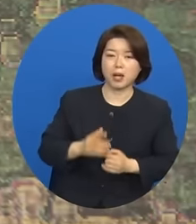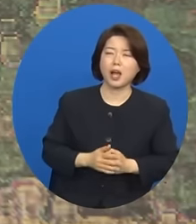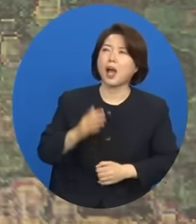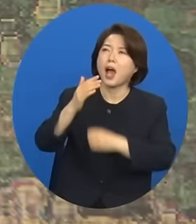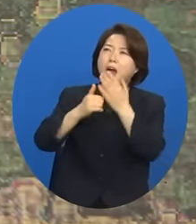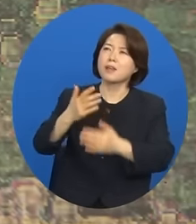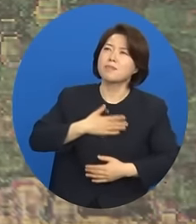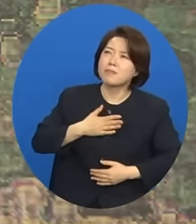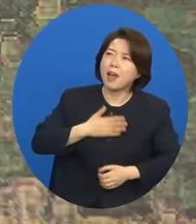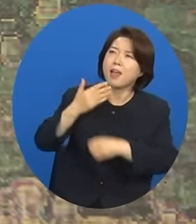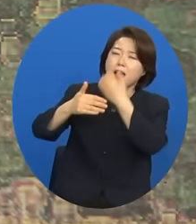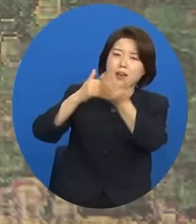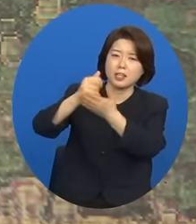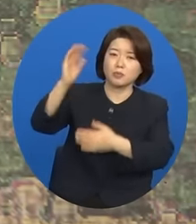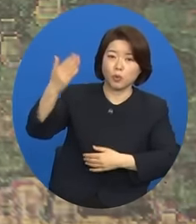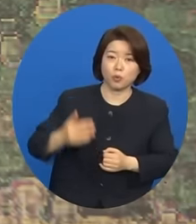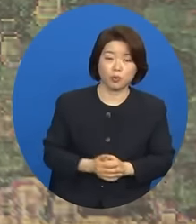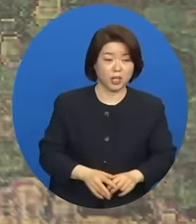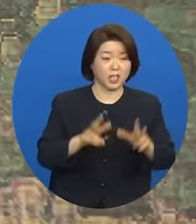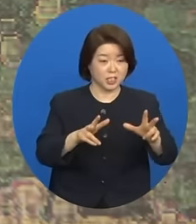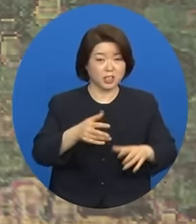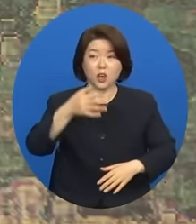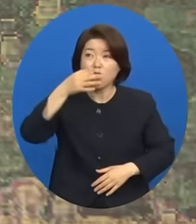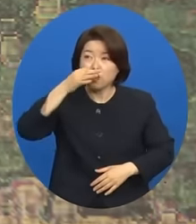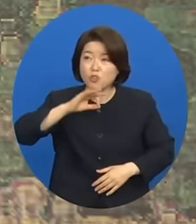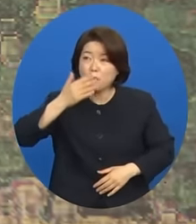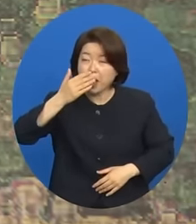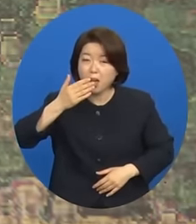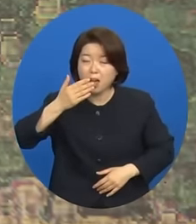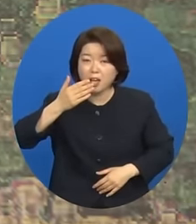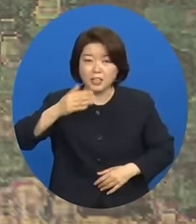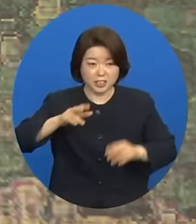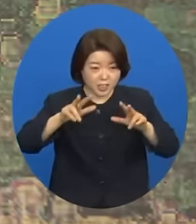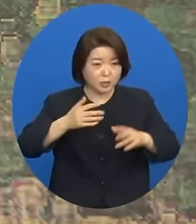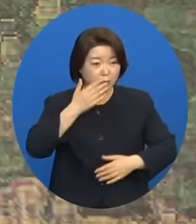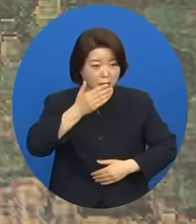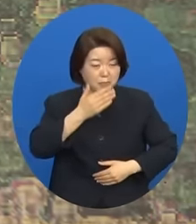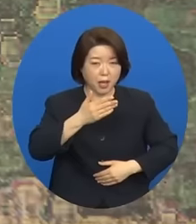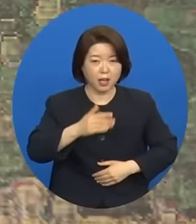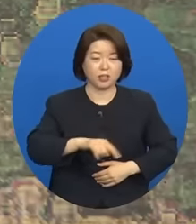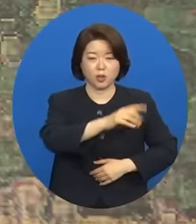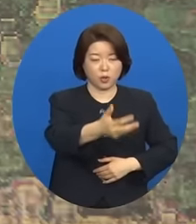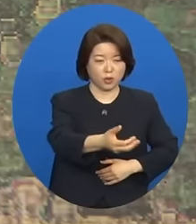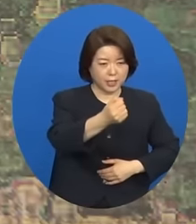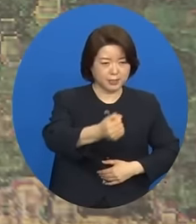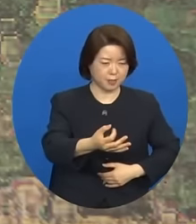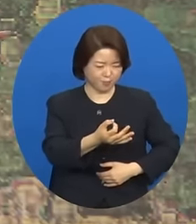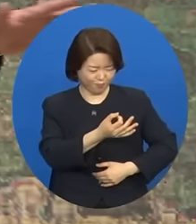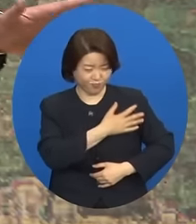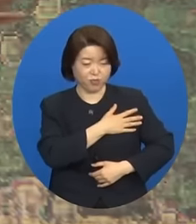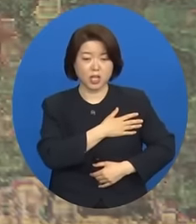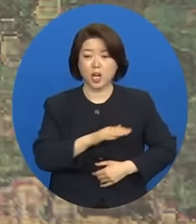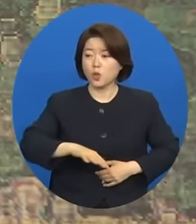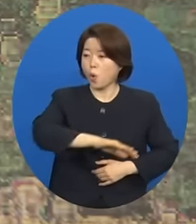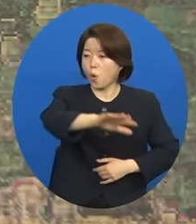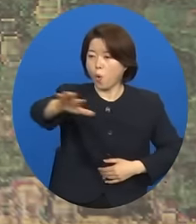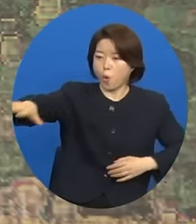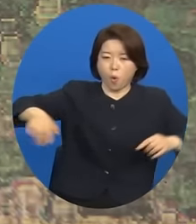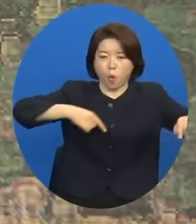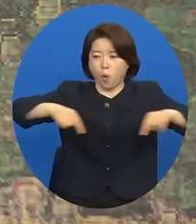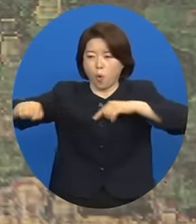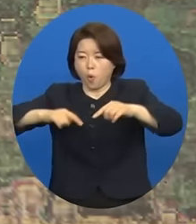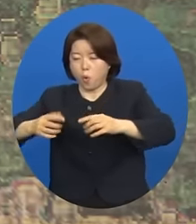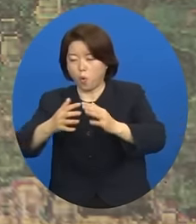하나님이 될 것이요. 너 그거 지금도 유효한 거지. 너 가진 거 마음껏 부유하고 너 지금 거느린 사람도 도대체 몇